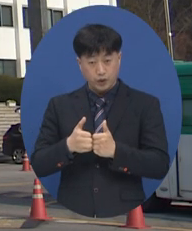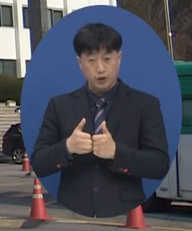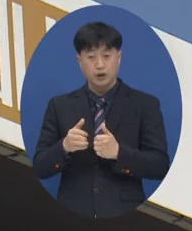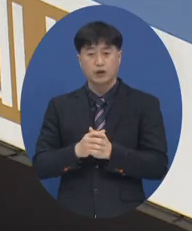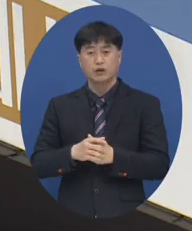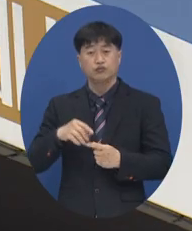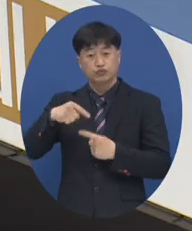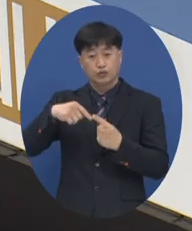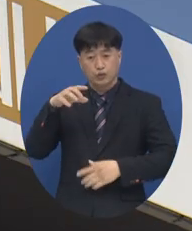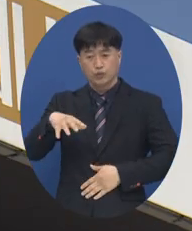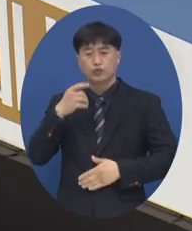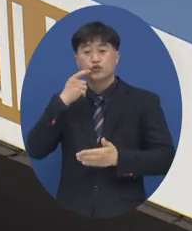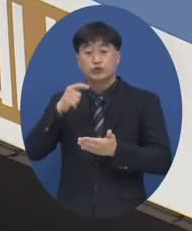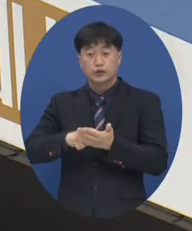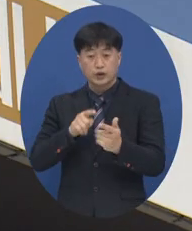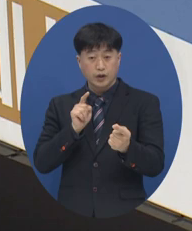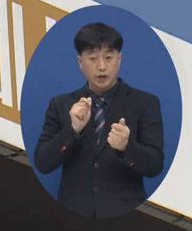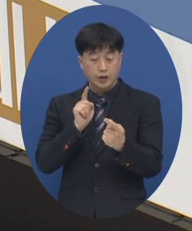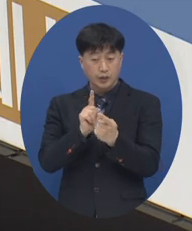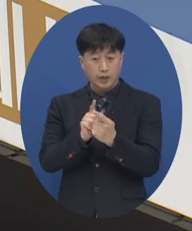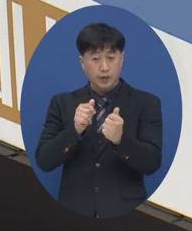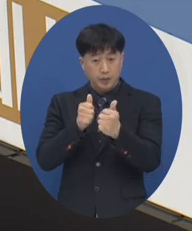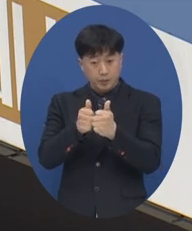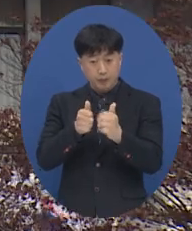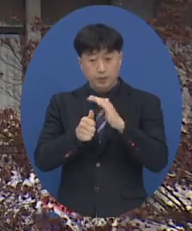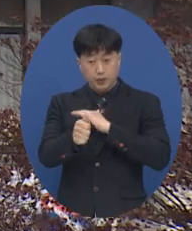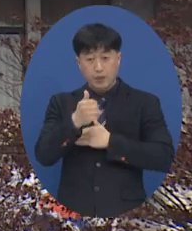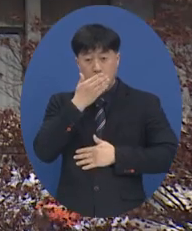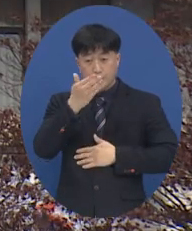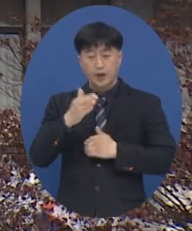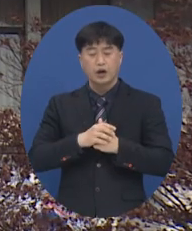운영 장소도 누구나 쉽게 찾을 수 있도록 하고